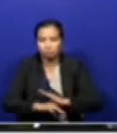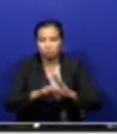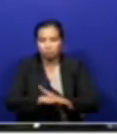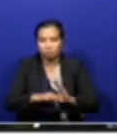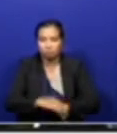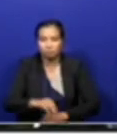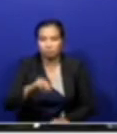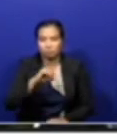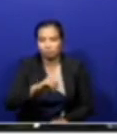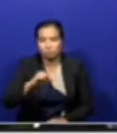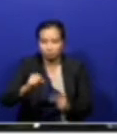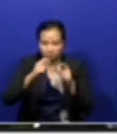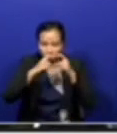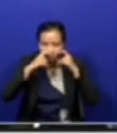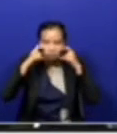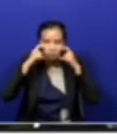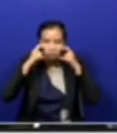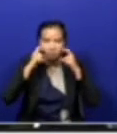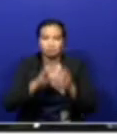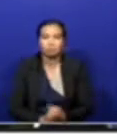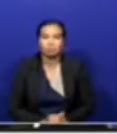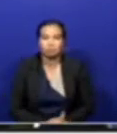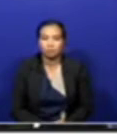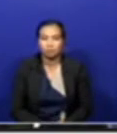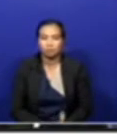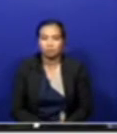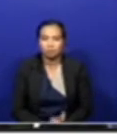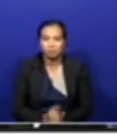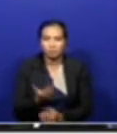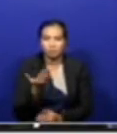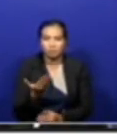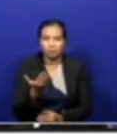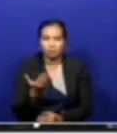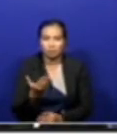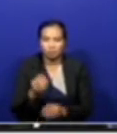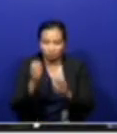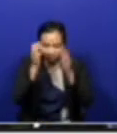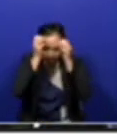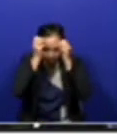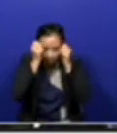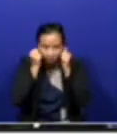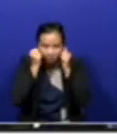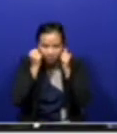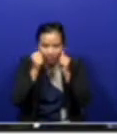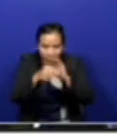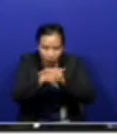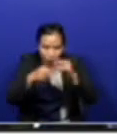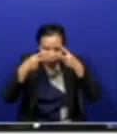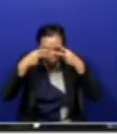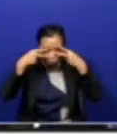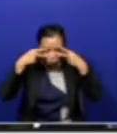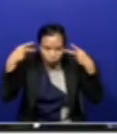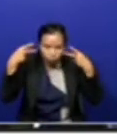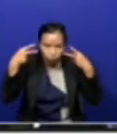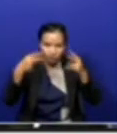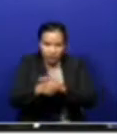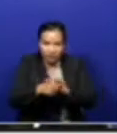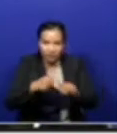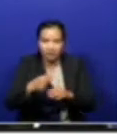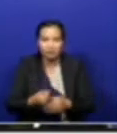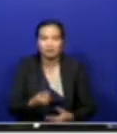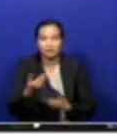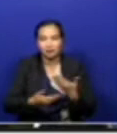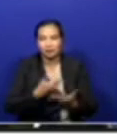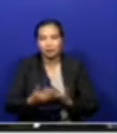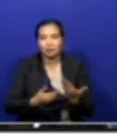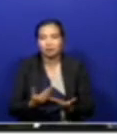สสใส่กันเนี่ยนะครับก็คือหน้ากากตัวปัญหาเดี๋ยวมันจะมีไอ้โม่งไปกักตุนอีกไหมรัฐบาลจะต้องขายอีกไหม